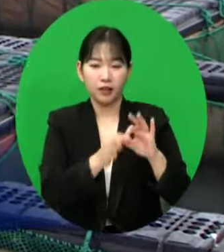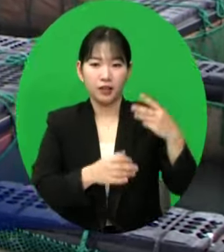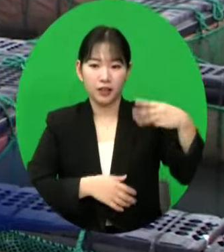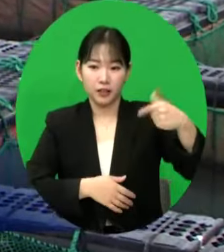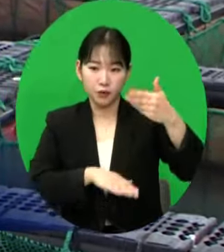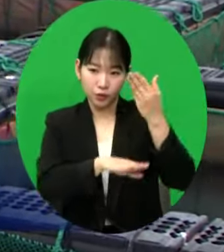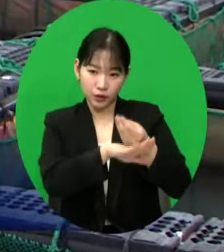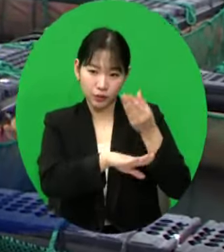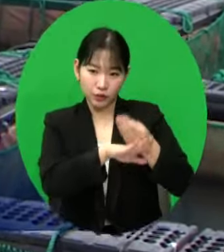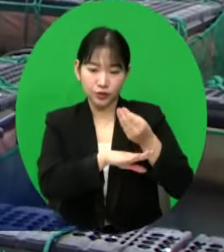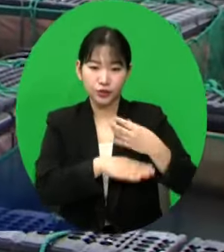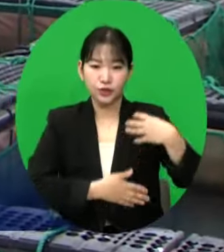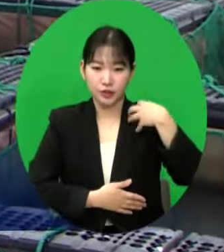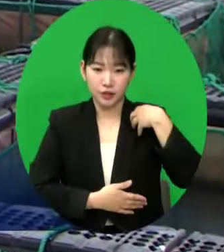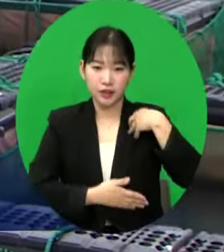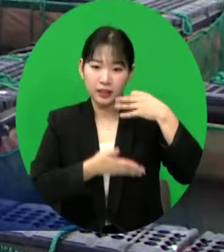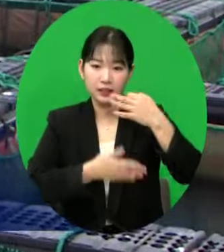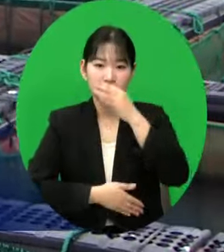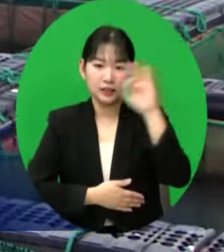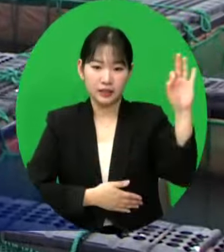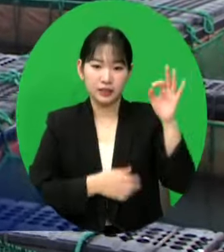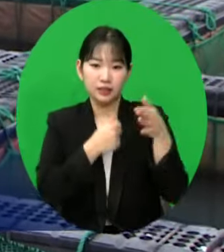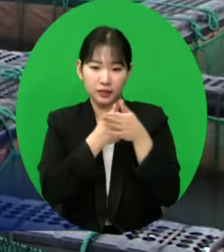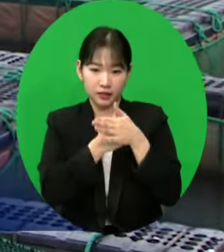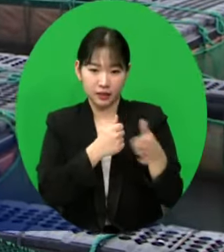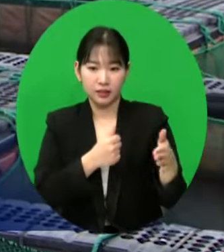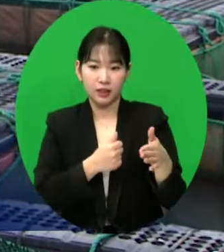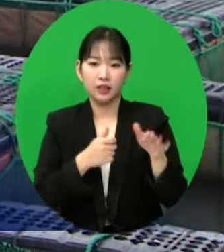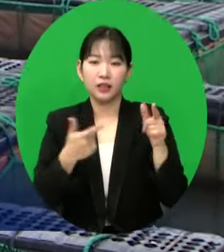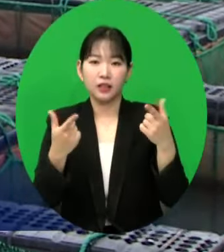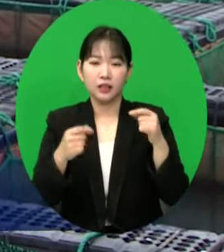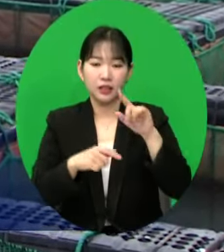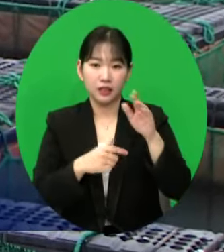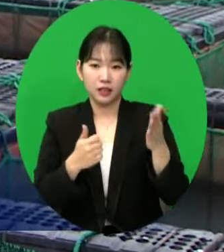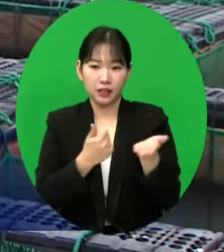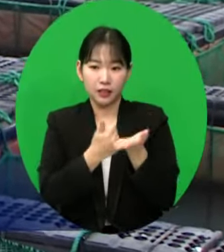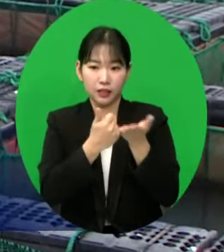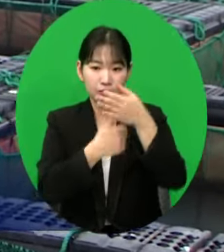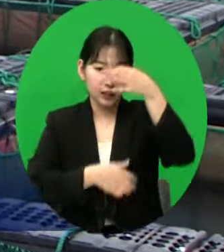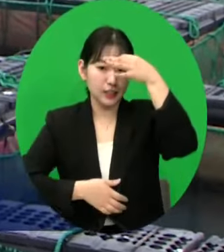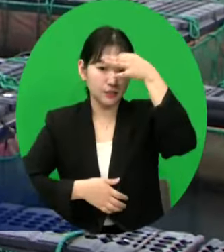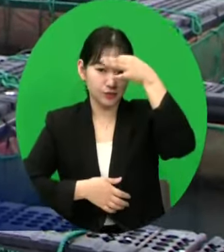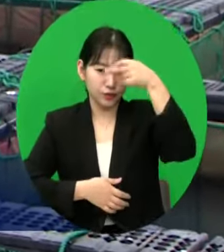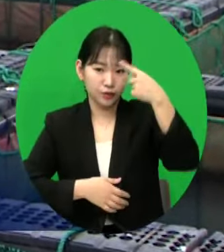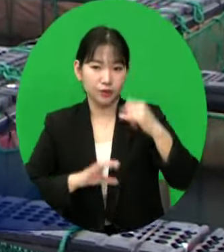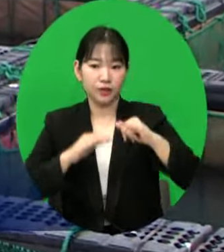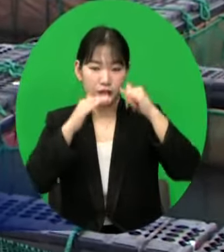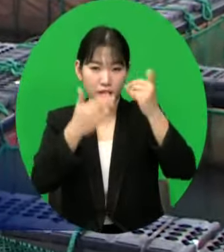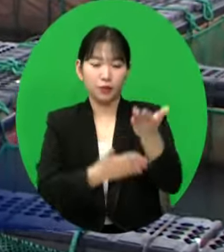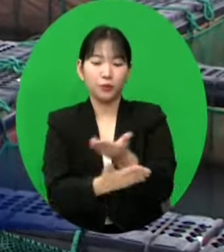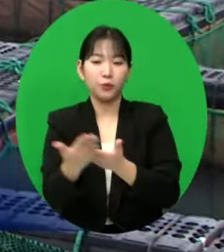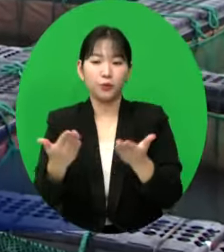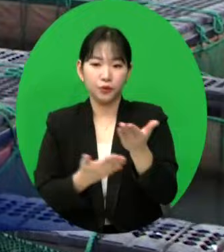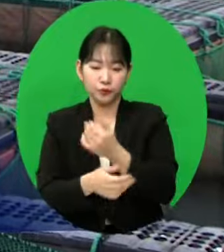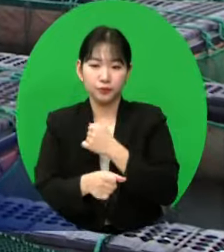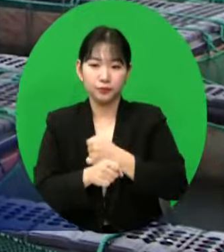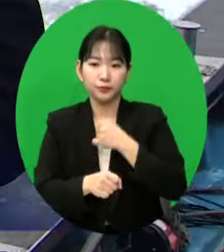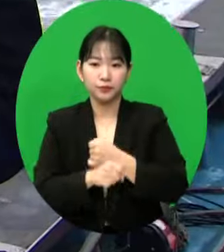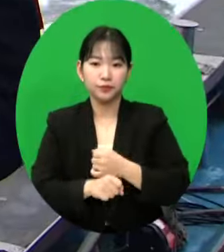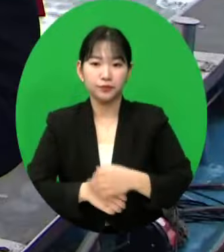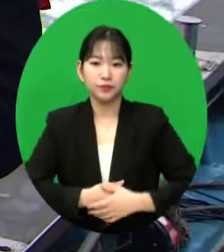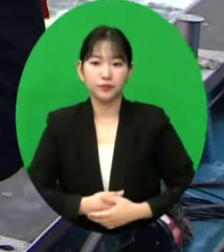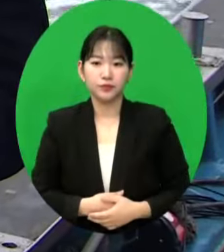관련해서 탄소 흡수원으로서의 가치를 인정하기 때문에 이와 같은 양식 기술도 세계적으로 공유를